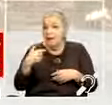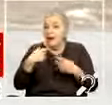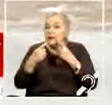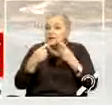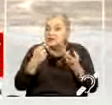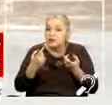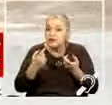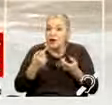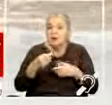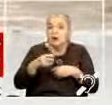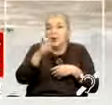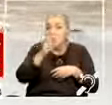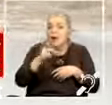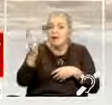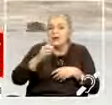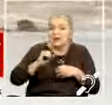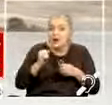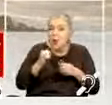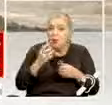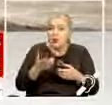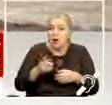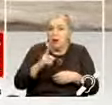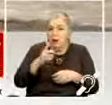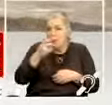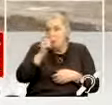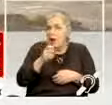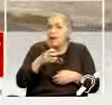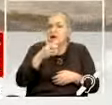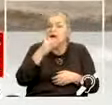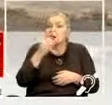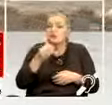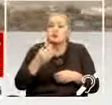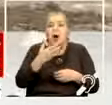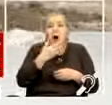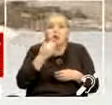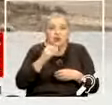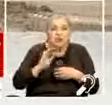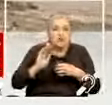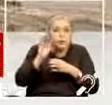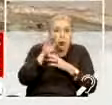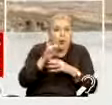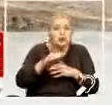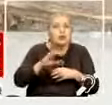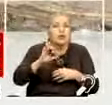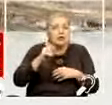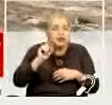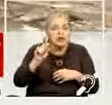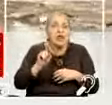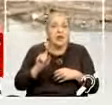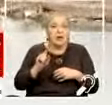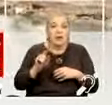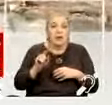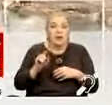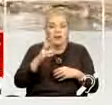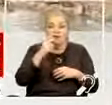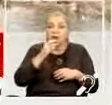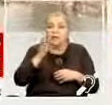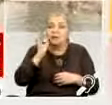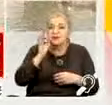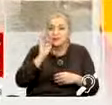cei de aici din comună, ei bine, acest pod a fost folosit timp de 3 zile și de aceștia. Vorbim în special